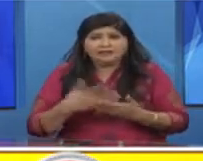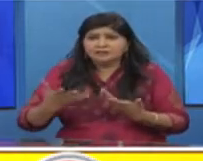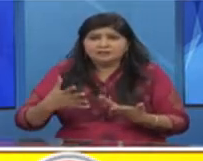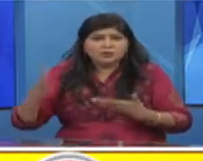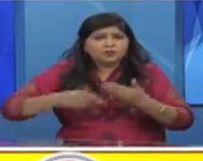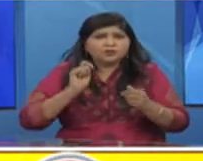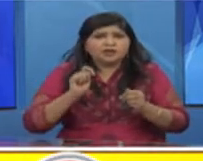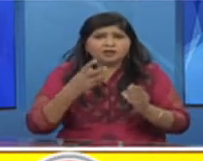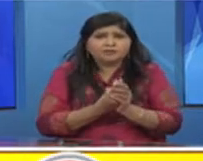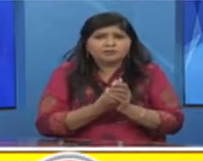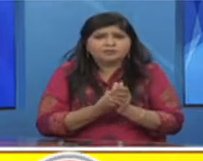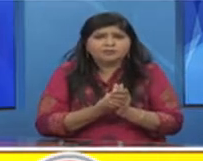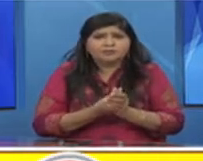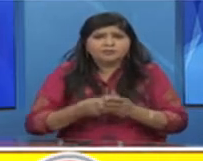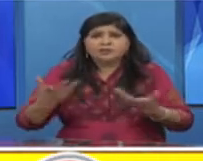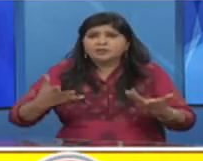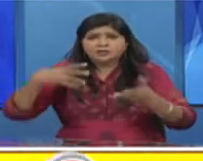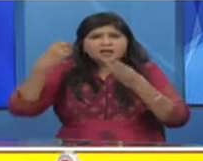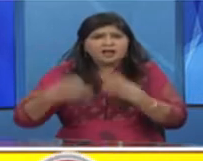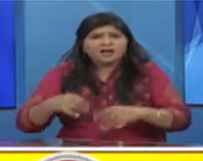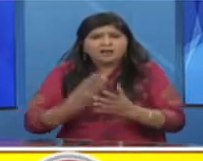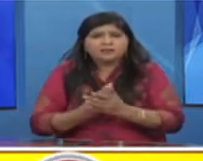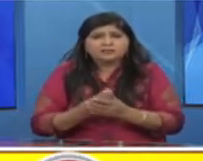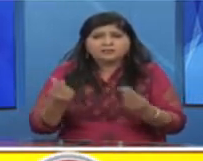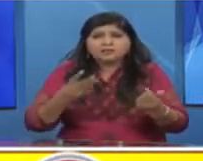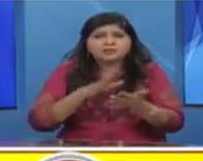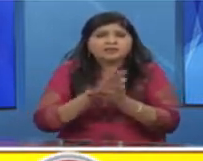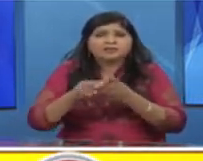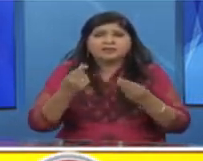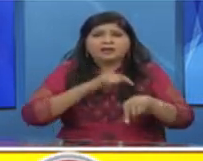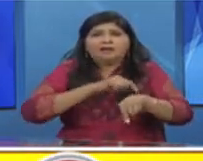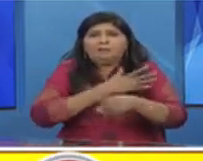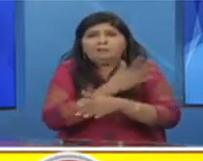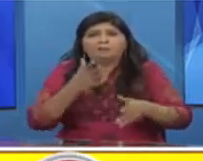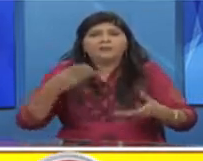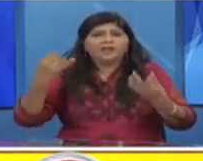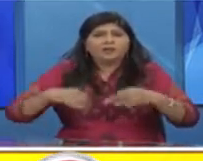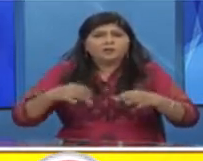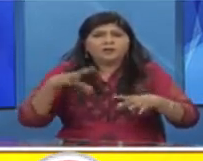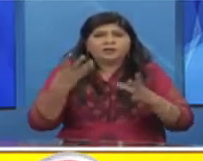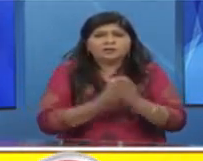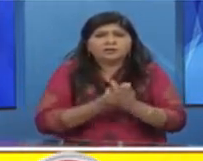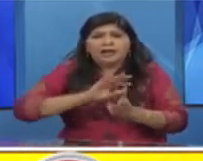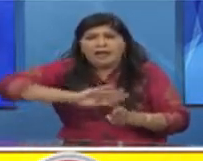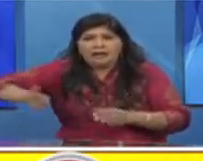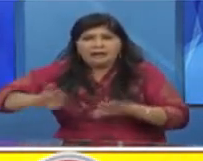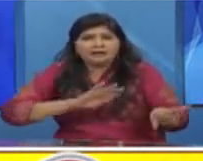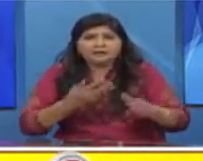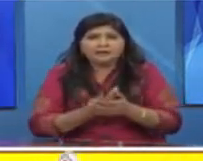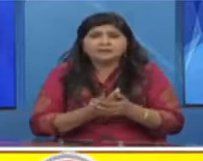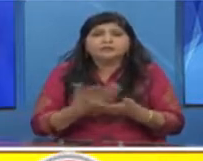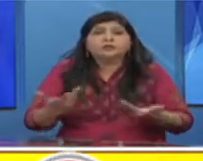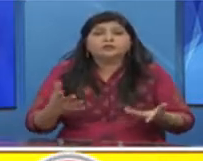भी डिकम्पोज होना मुश्किल है। ऐसे में कूड़े कचरे को अलग करना और